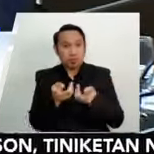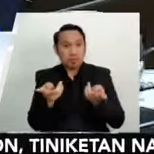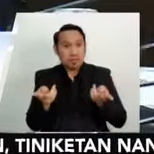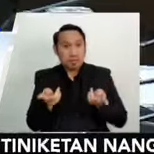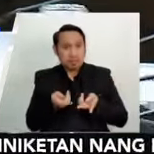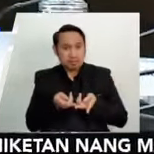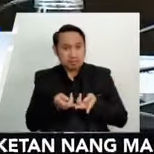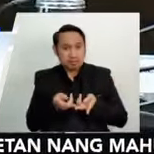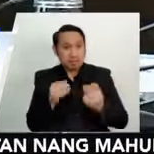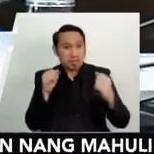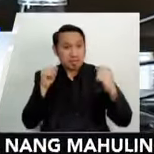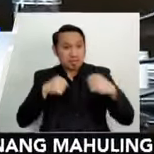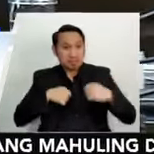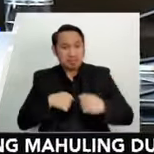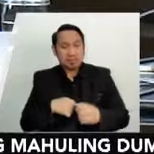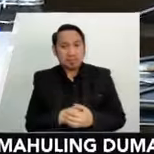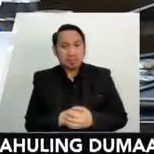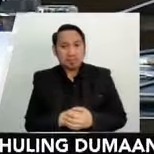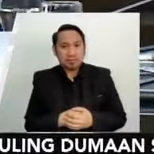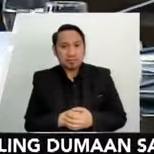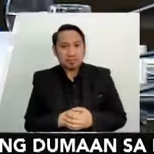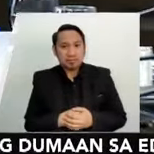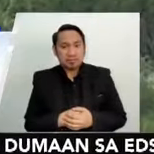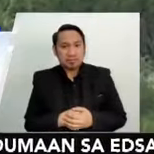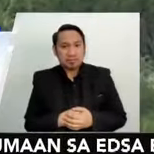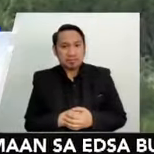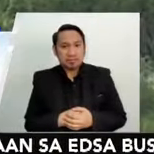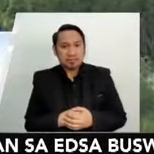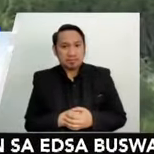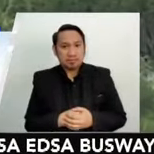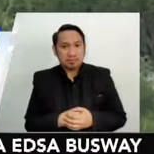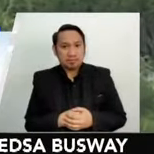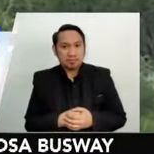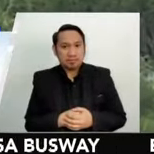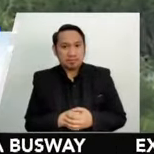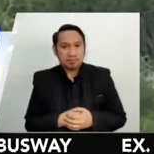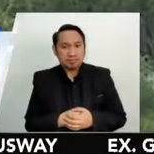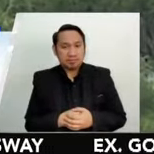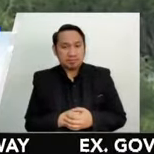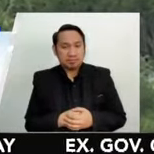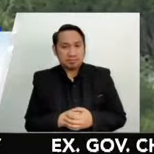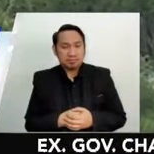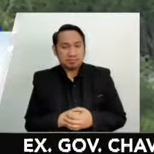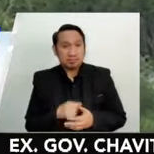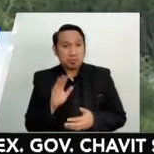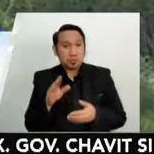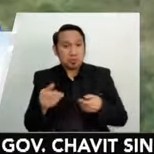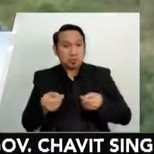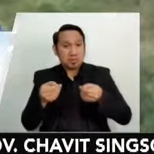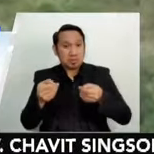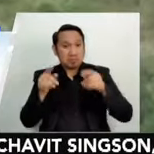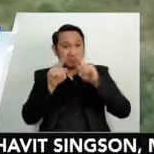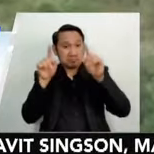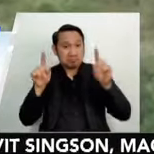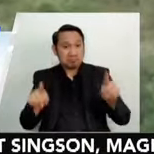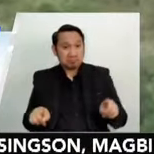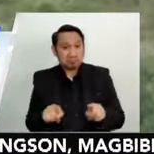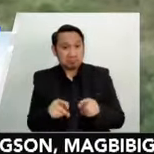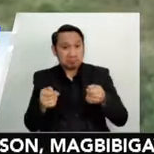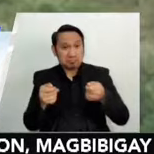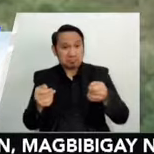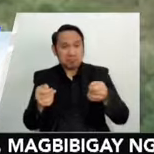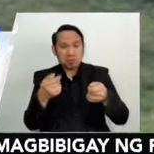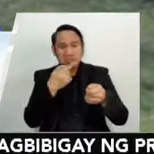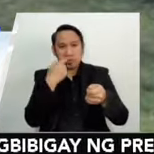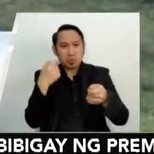Community-Based Resources Management Agreement o PAC-BARMA sa grupo. Dahil daw yan sa iba ribang paglabag sa kasunduan,